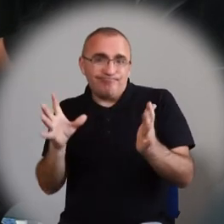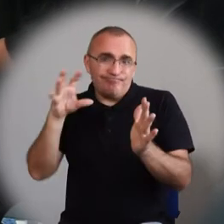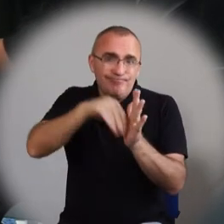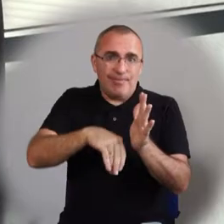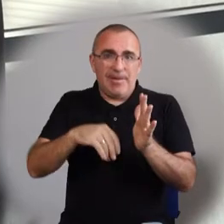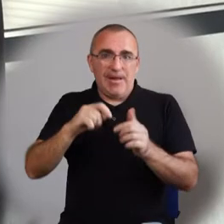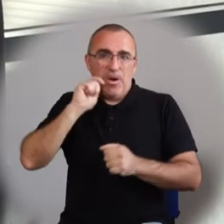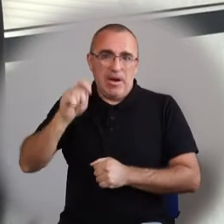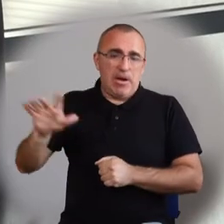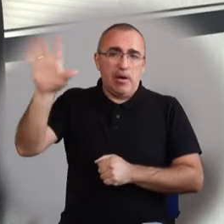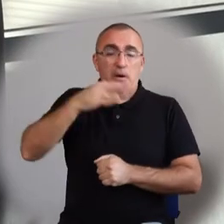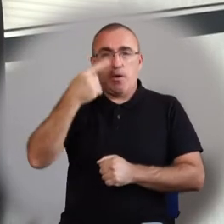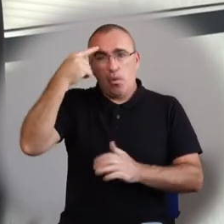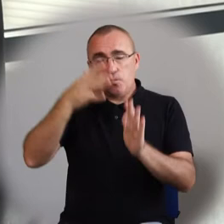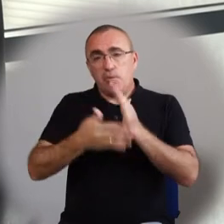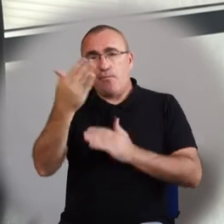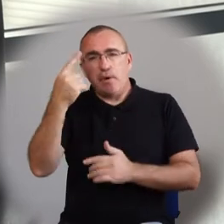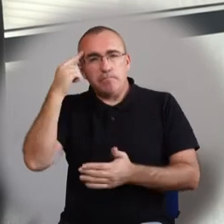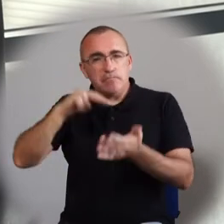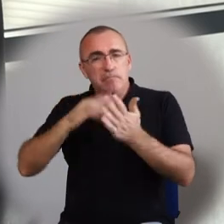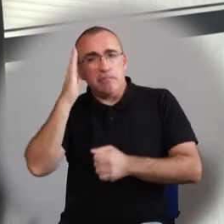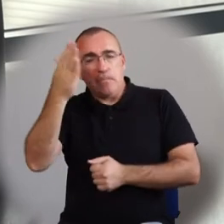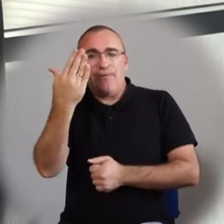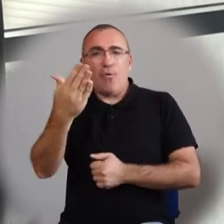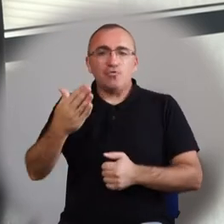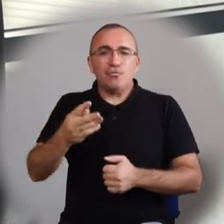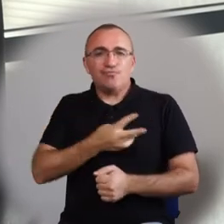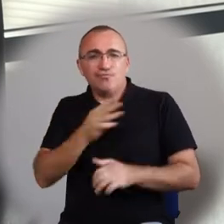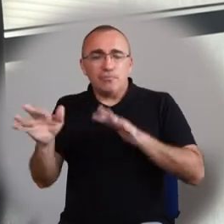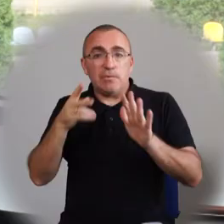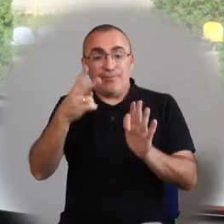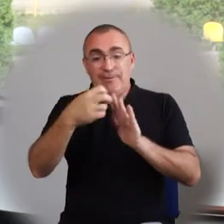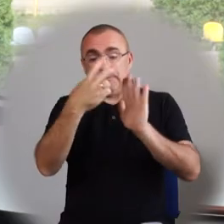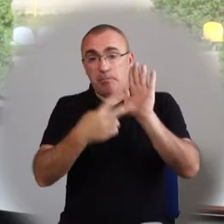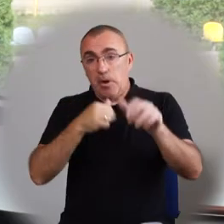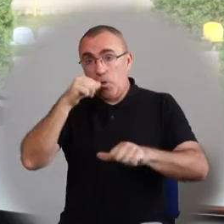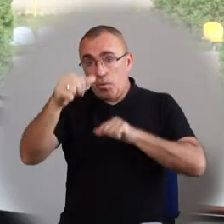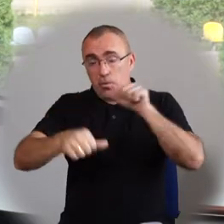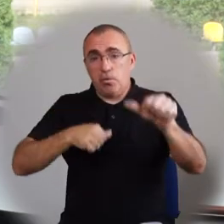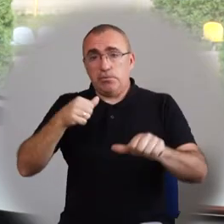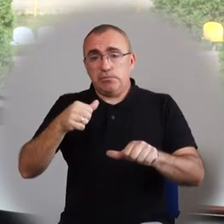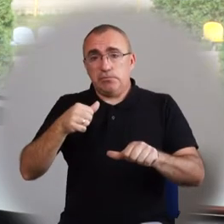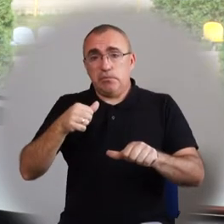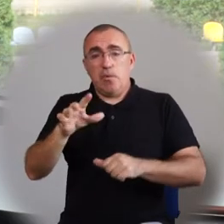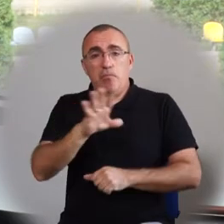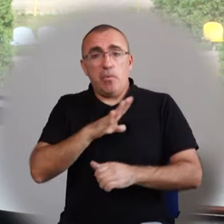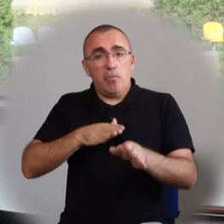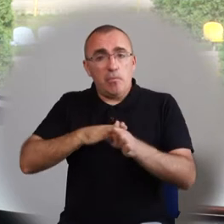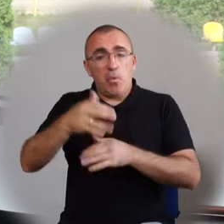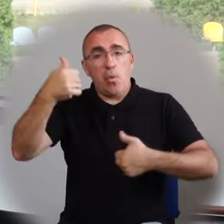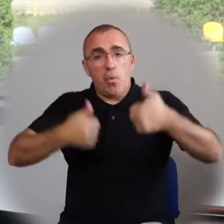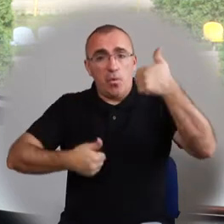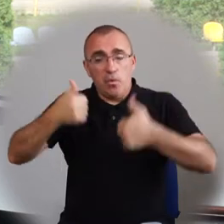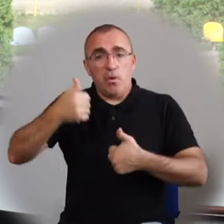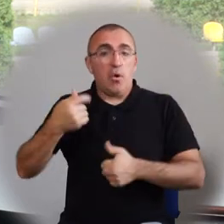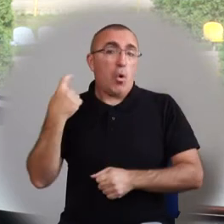цифровізації країни. Наскільки я правильно розумію вашу стратегію і вашу місію? В 2017 році